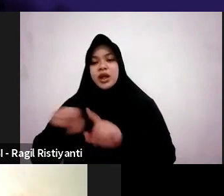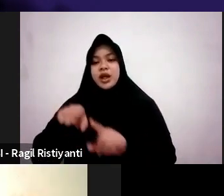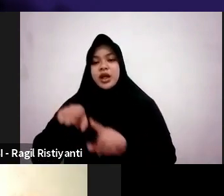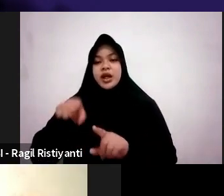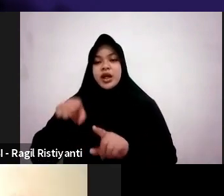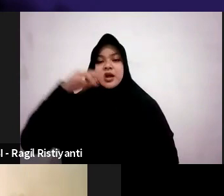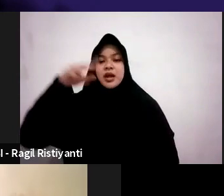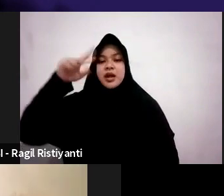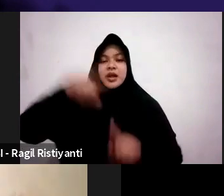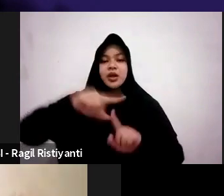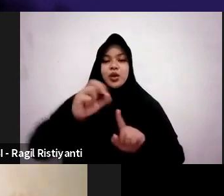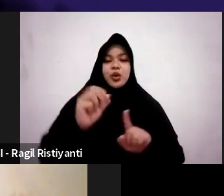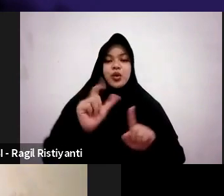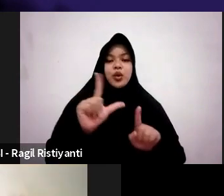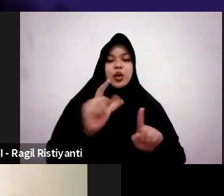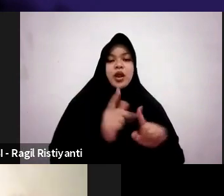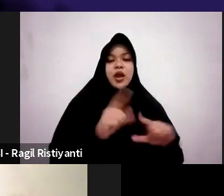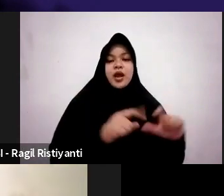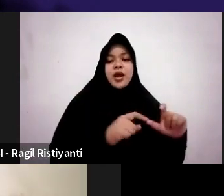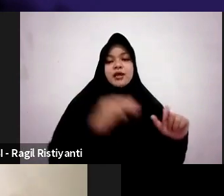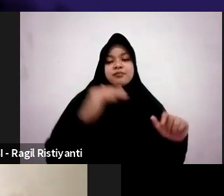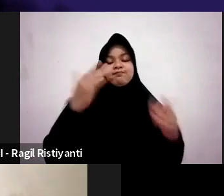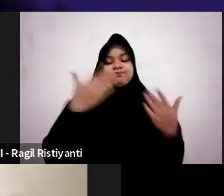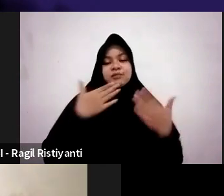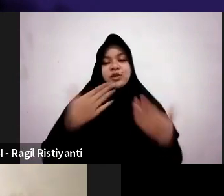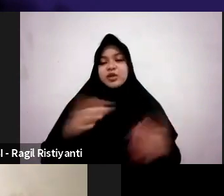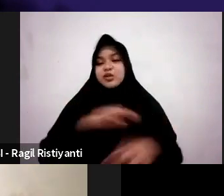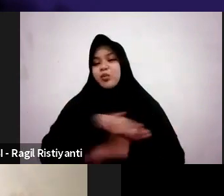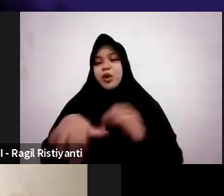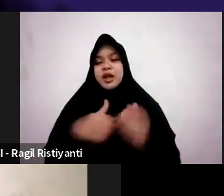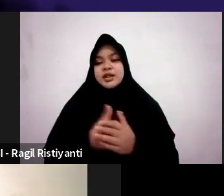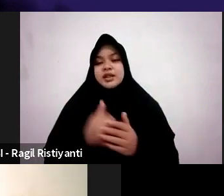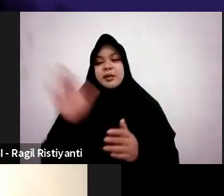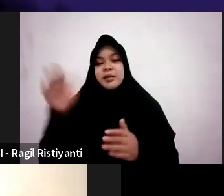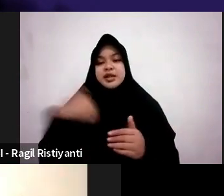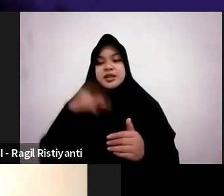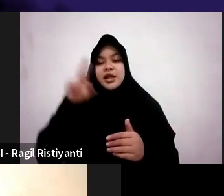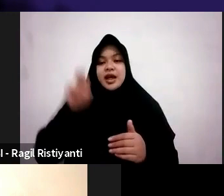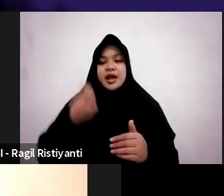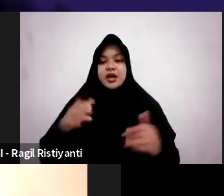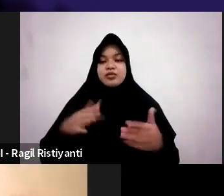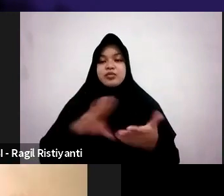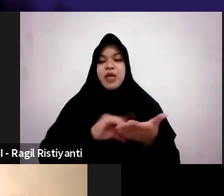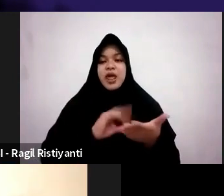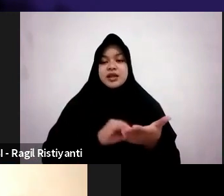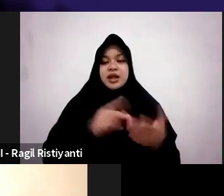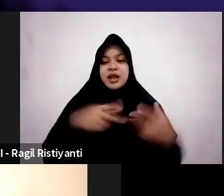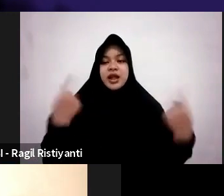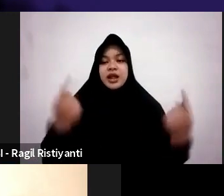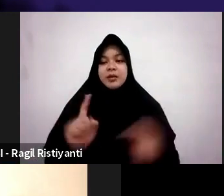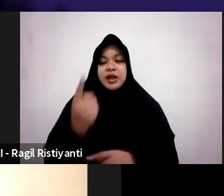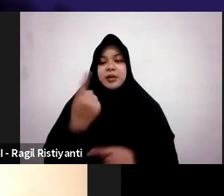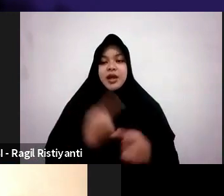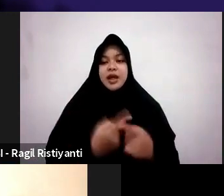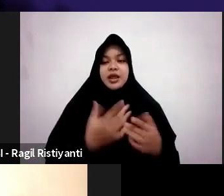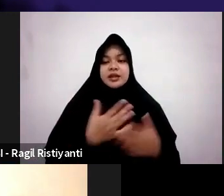khas Master khas pokoknya semuanya Saya masih harus belajar ya Kayaknya gitu ketika pertama kali